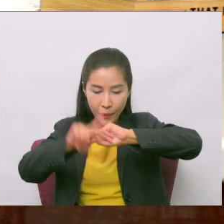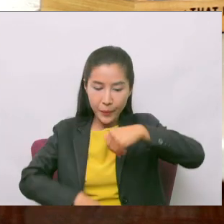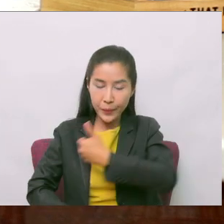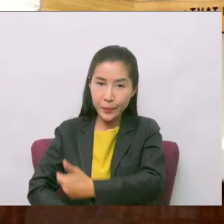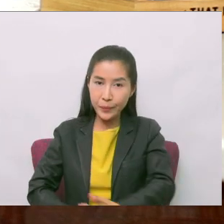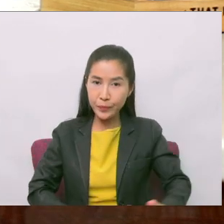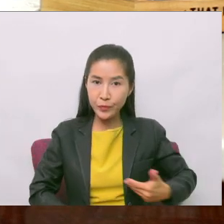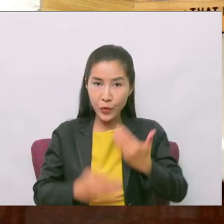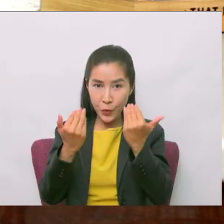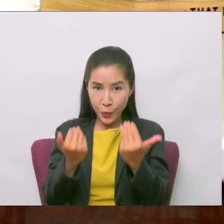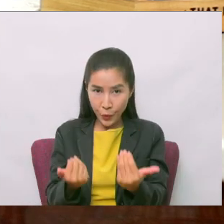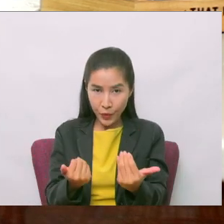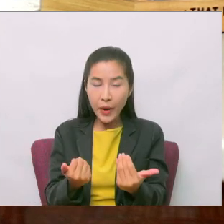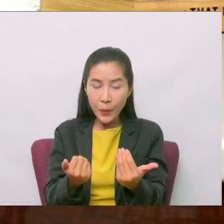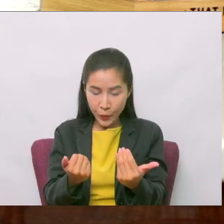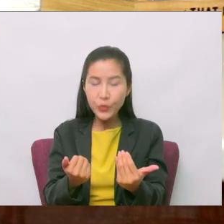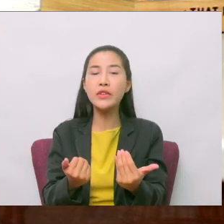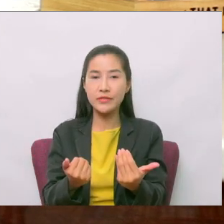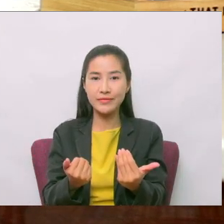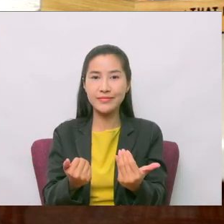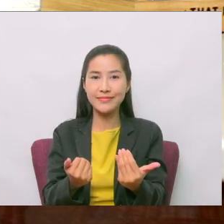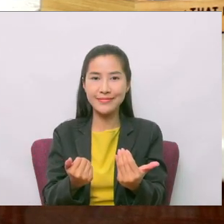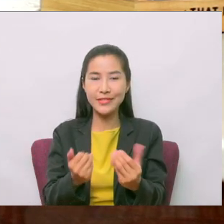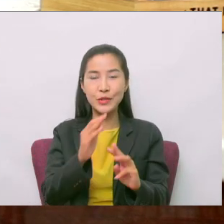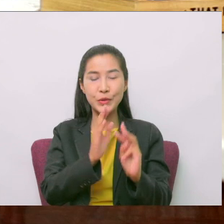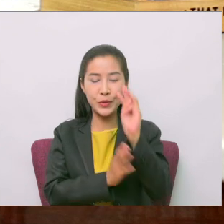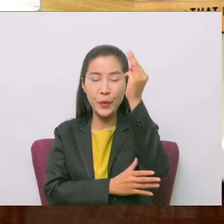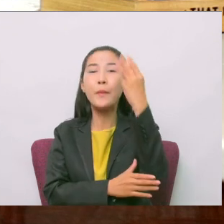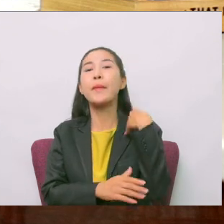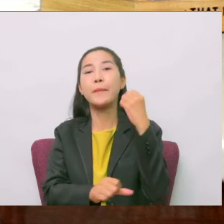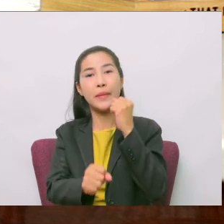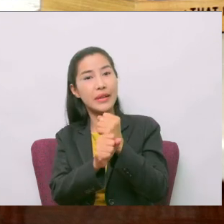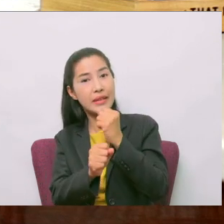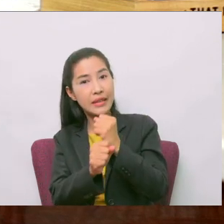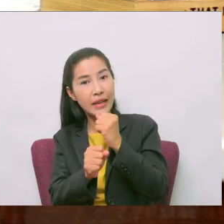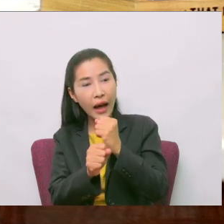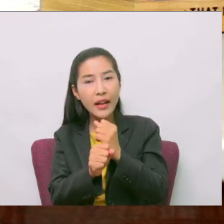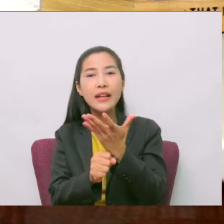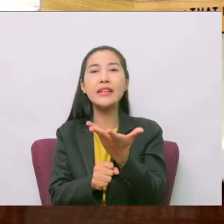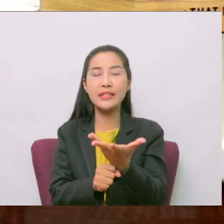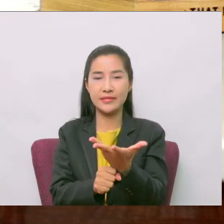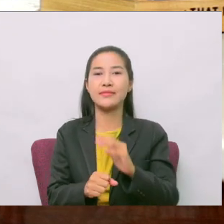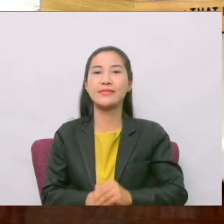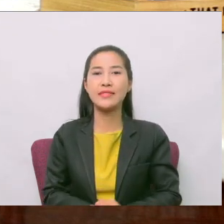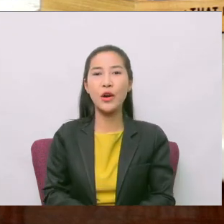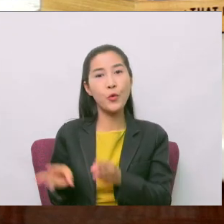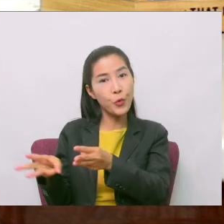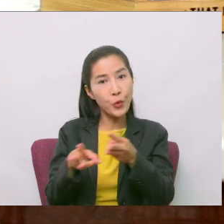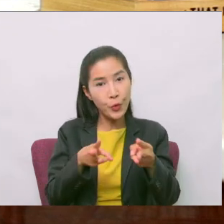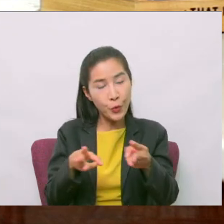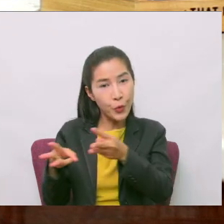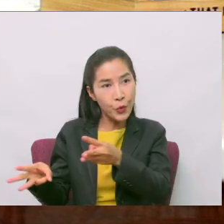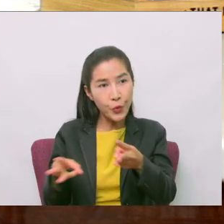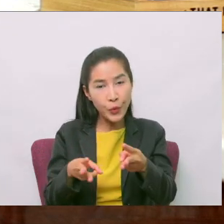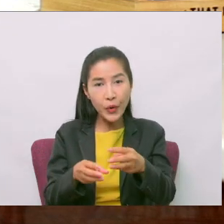สมุนไพรที่นำมาทำลูกประคบนะคะว่ามีความสำคัญอย่างไรแล้วเราจะมีวิธีการในเรื่องของการทำ